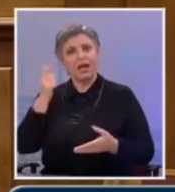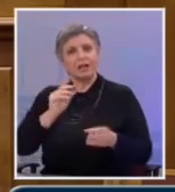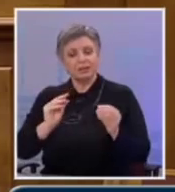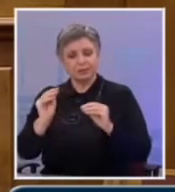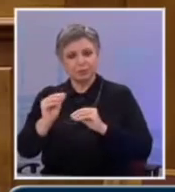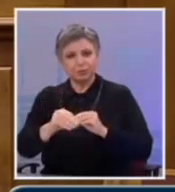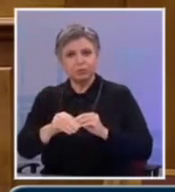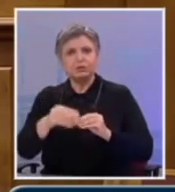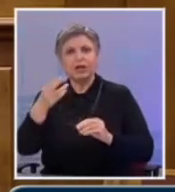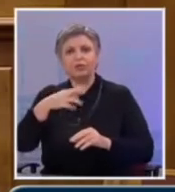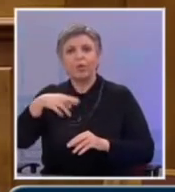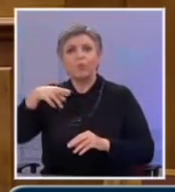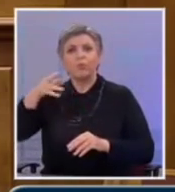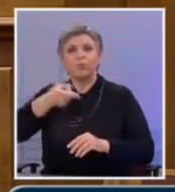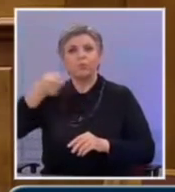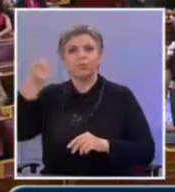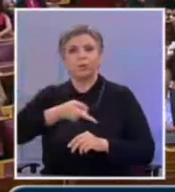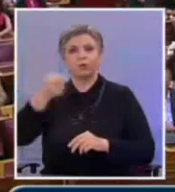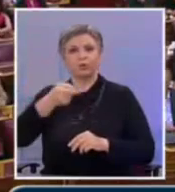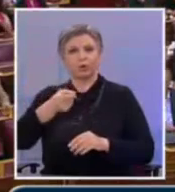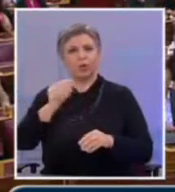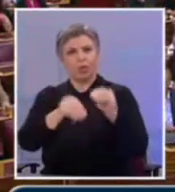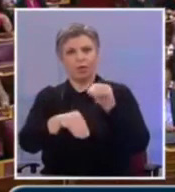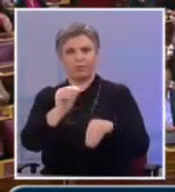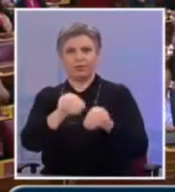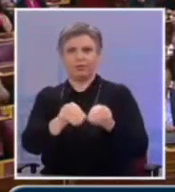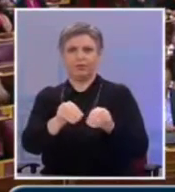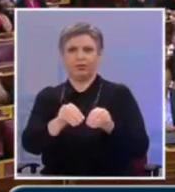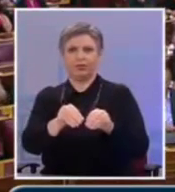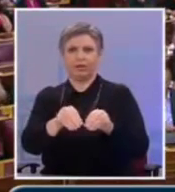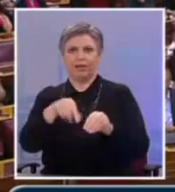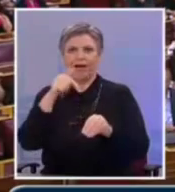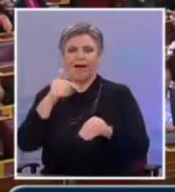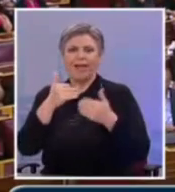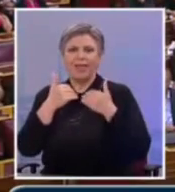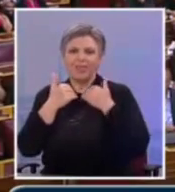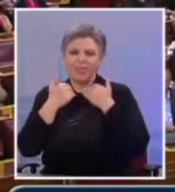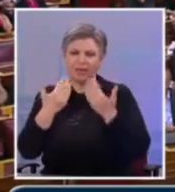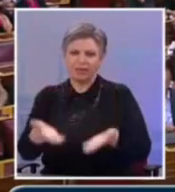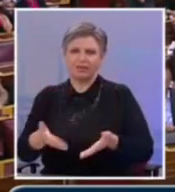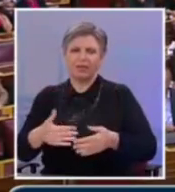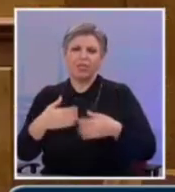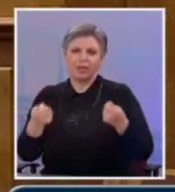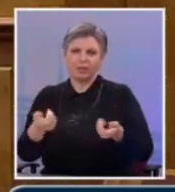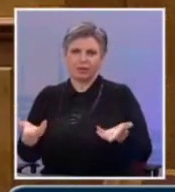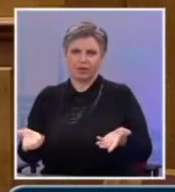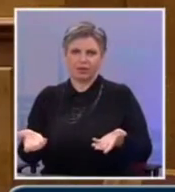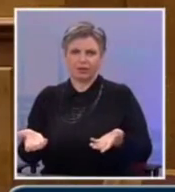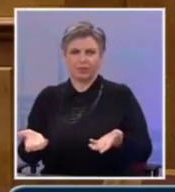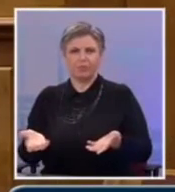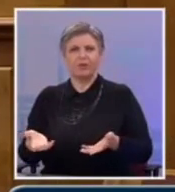προκύπτει από πουθενά. Γιατί ακόμα και αν όλοι οι ανεξάρτητοι βουλευτές